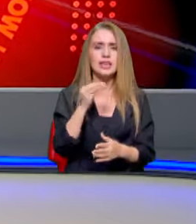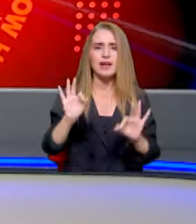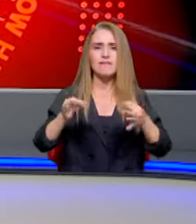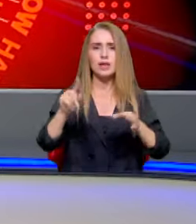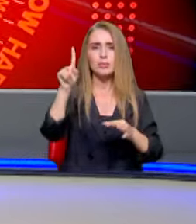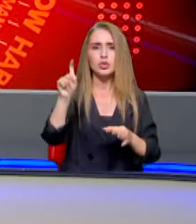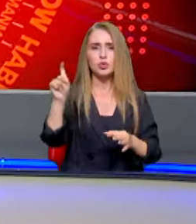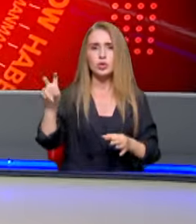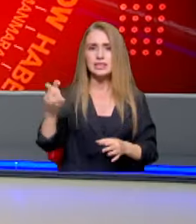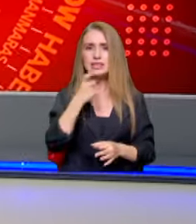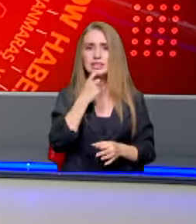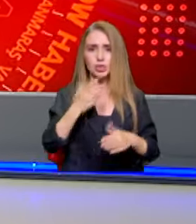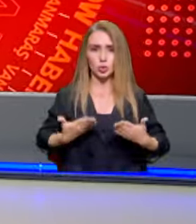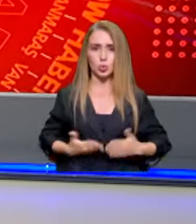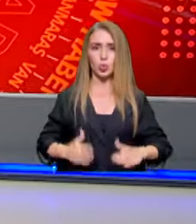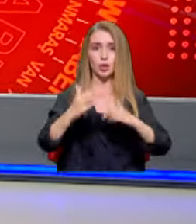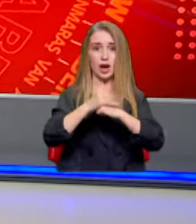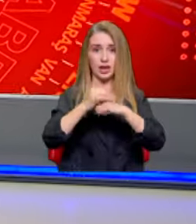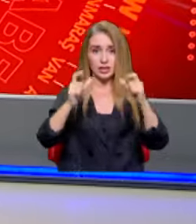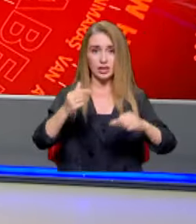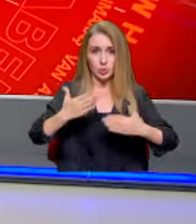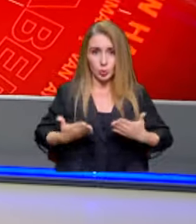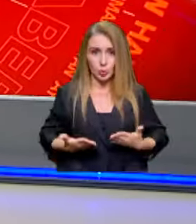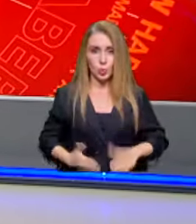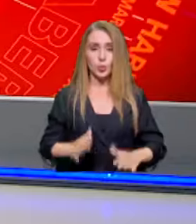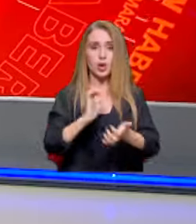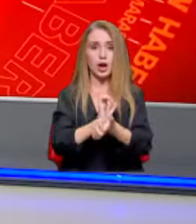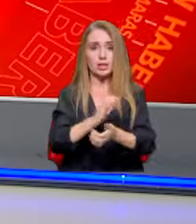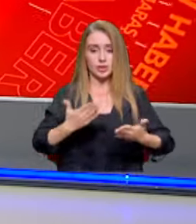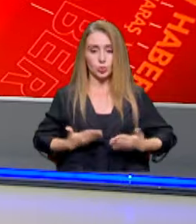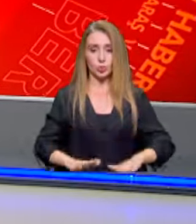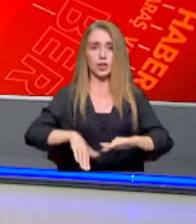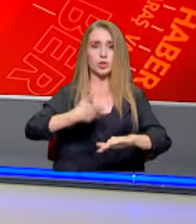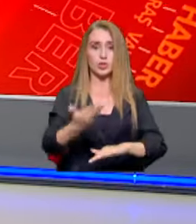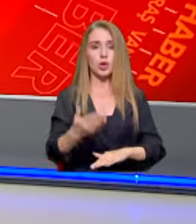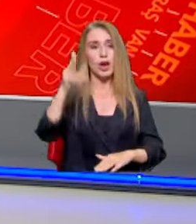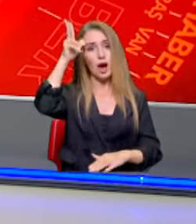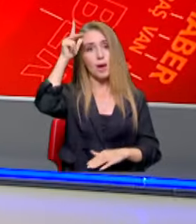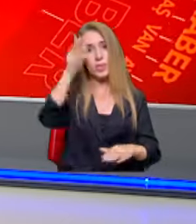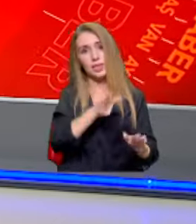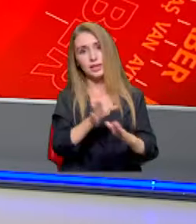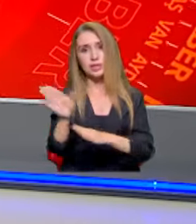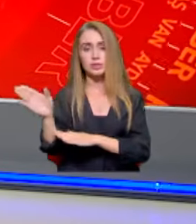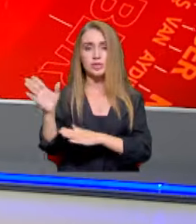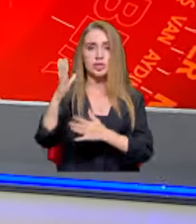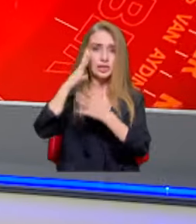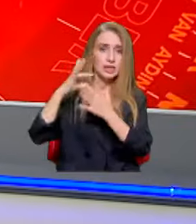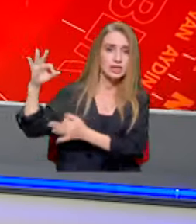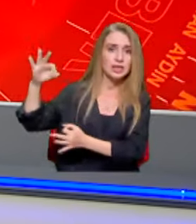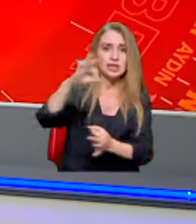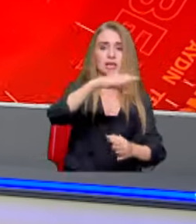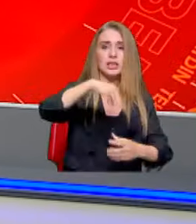1998 doğumlu Antalya'da doğmuş Ailesi doğumdan hemen sonra ABD'ye gitmiş İnsanlık adına